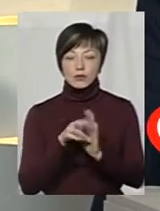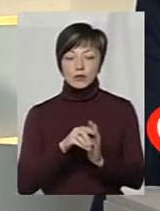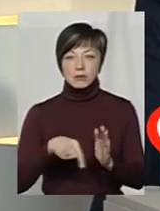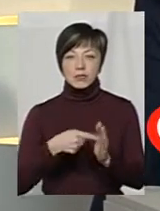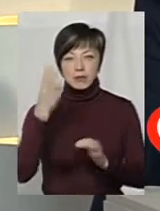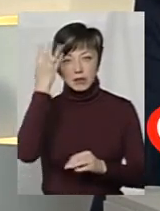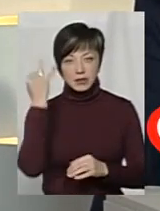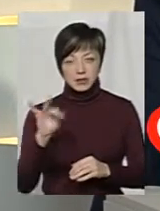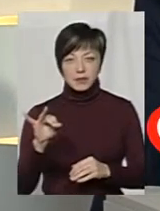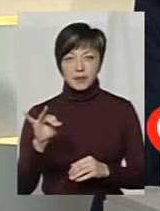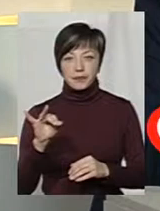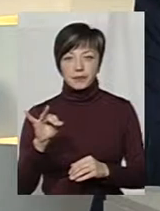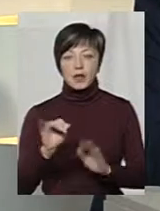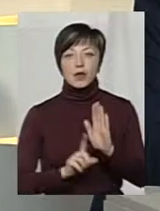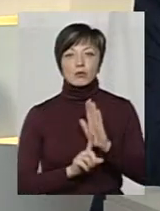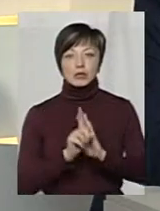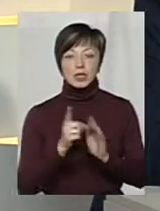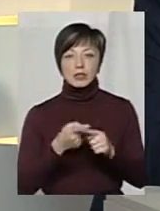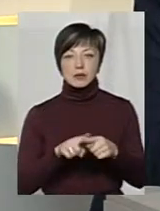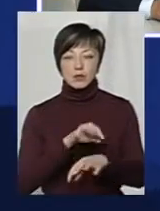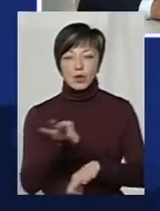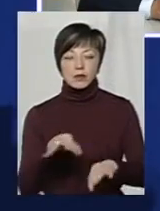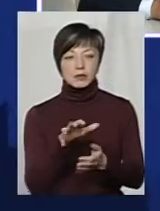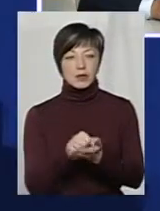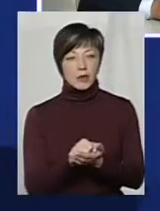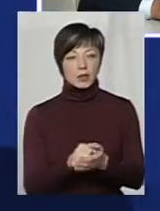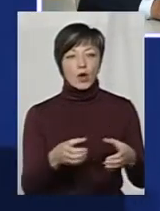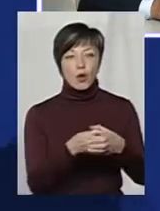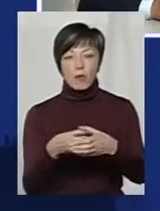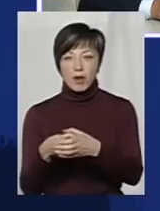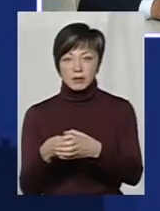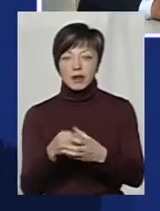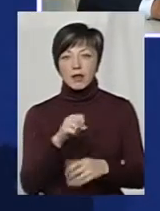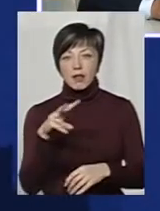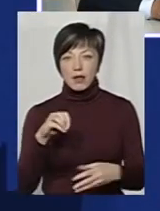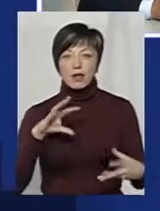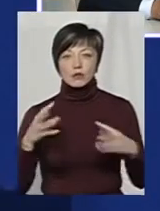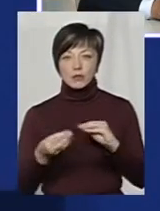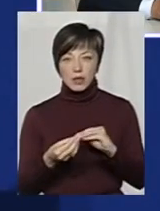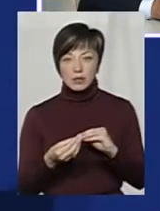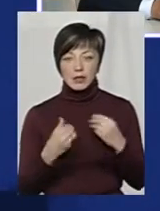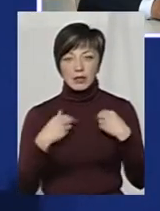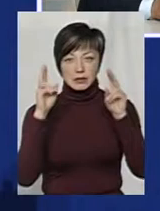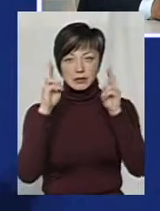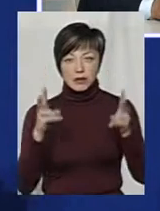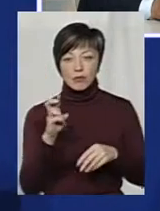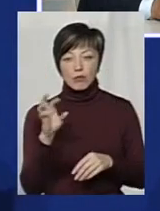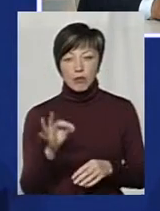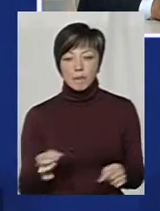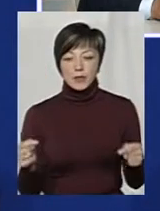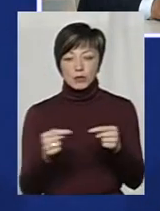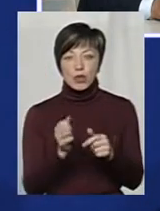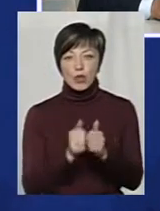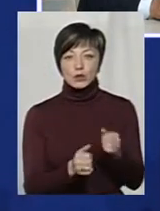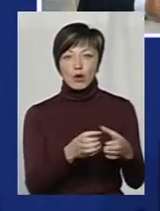місто Хмельницький. Почали цими проектами займатися і громади. Але результати я якби не знаю, тому що безпосередньо